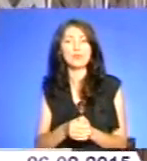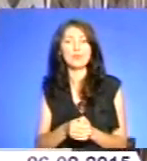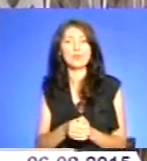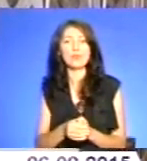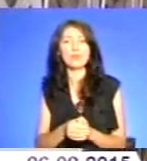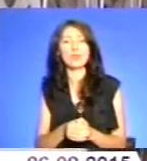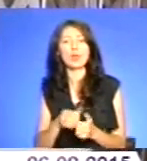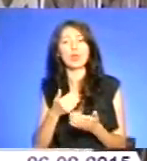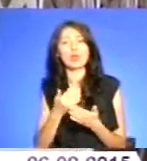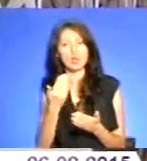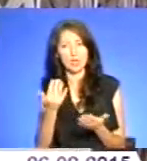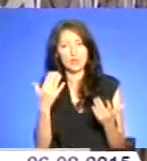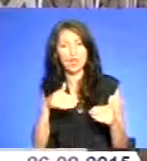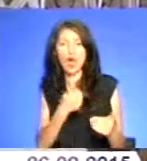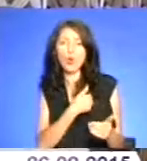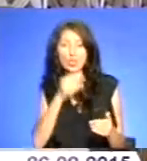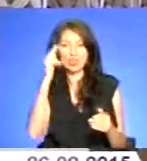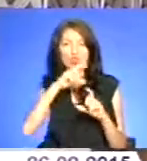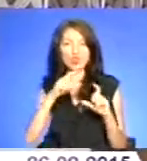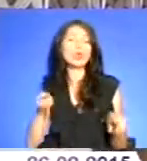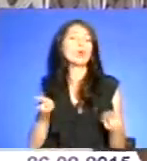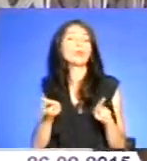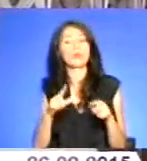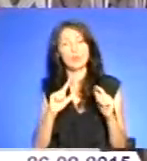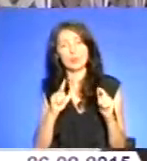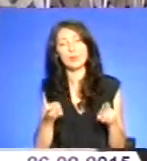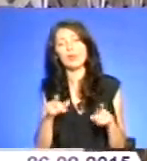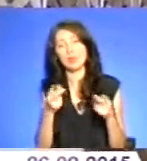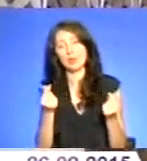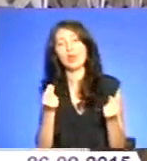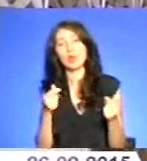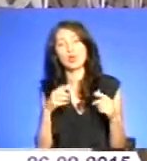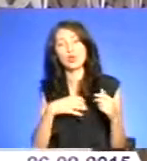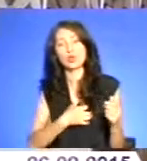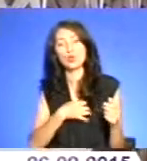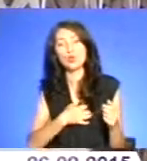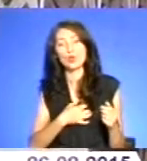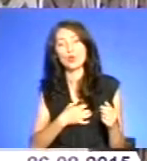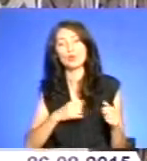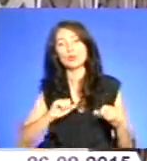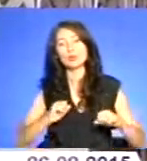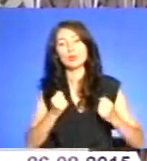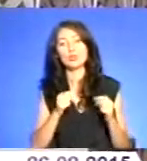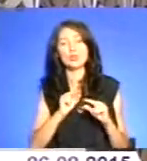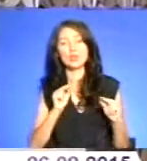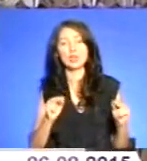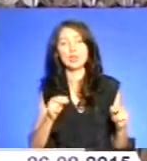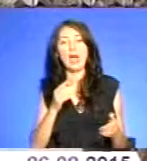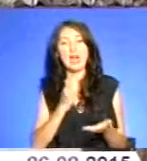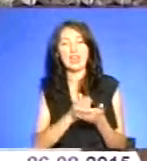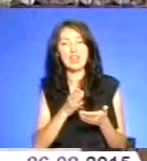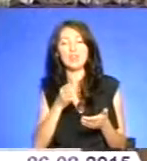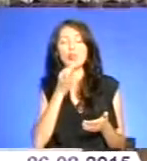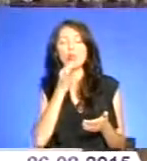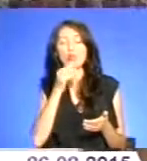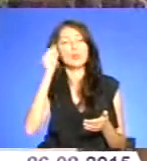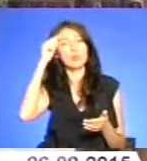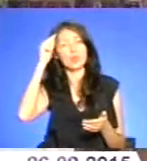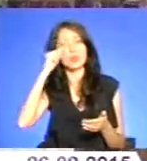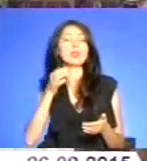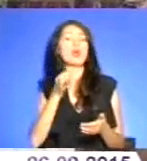Тобто ти вже хочеш в школу? Так, вже сумую. За друзями, за вчителями. А є в тебе улюблені предмети, улюблені